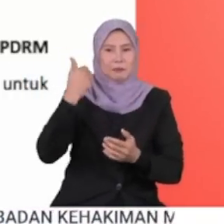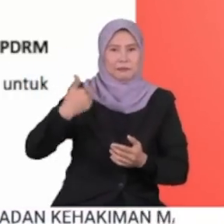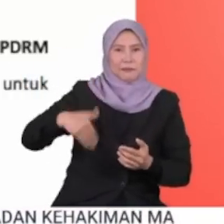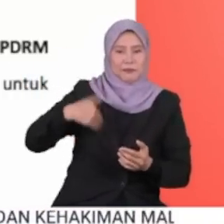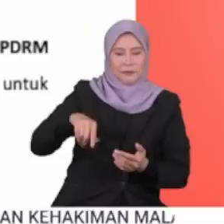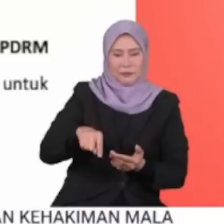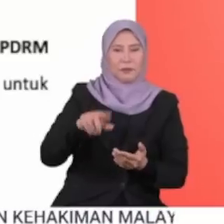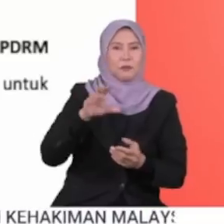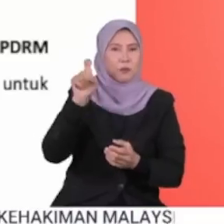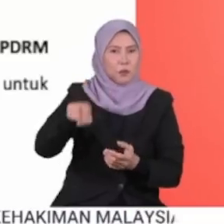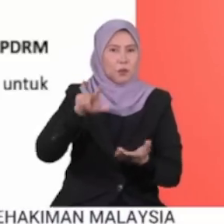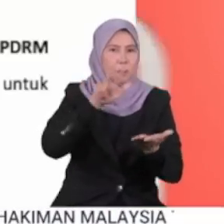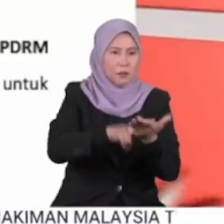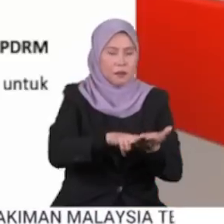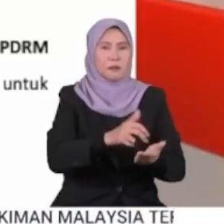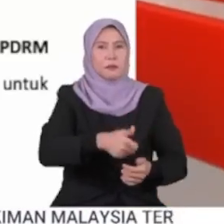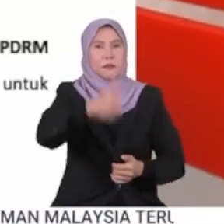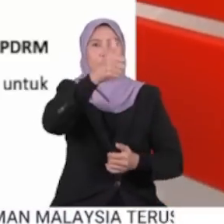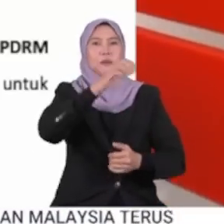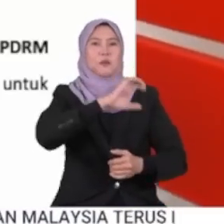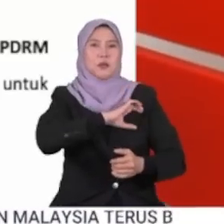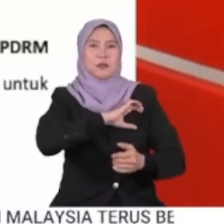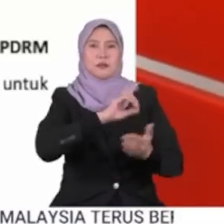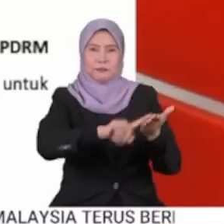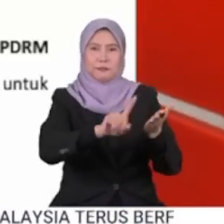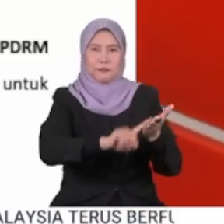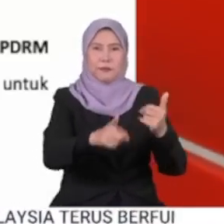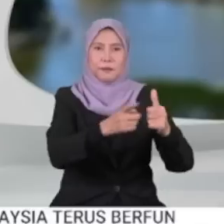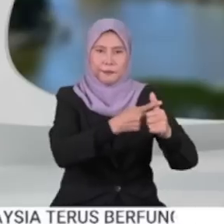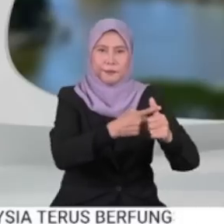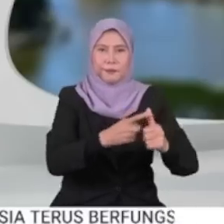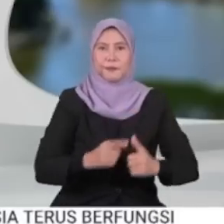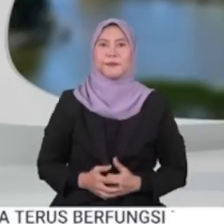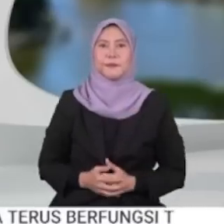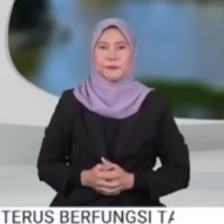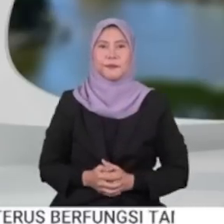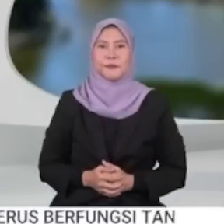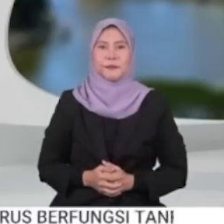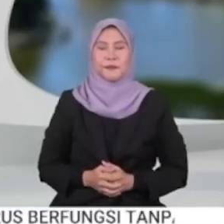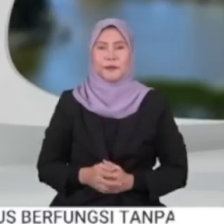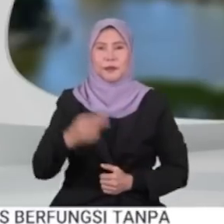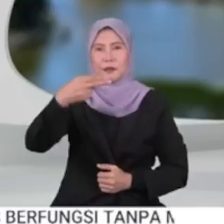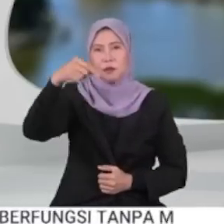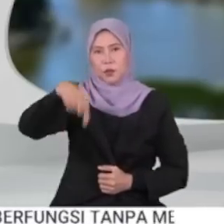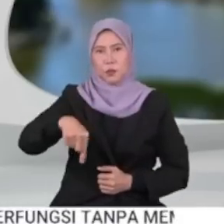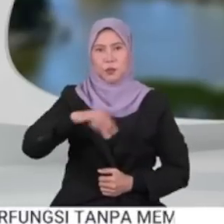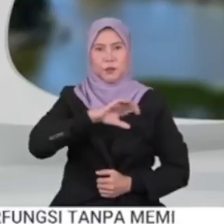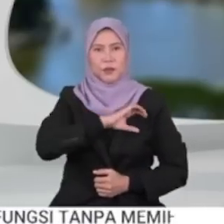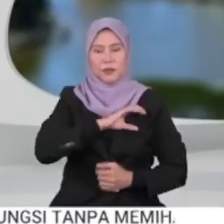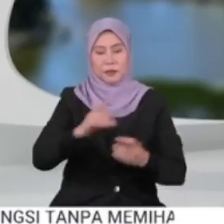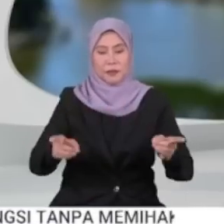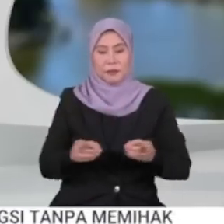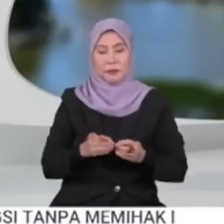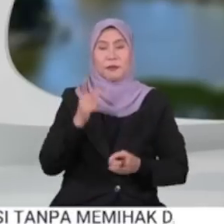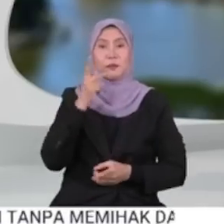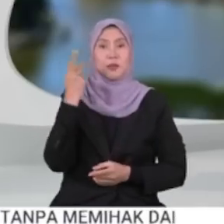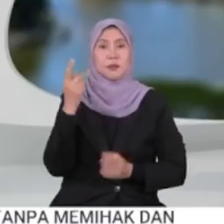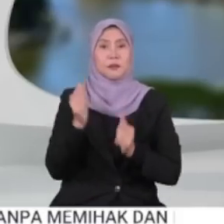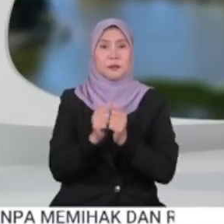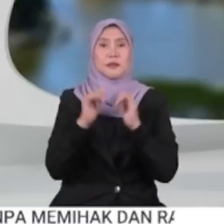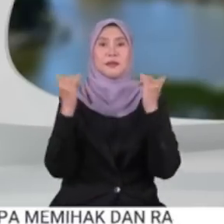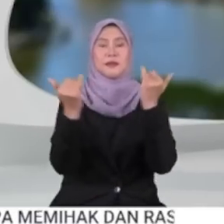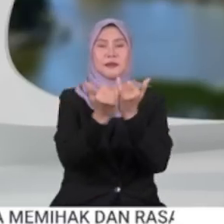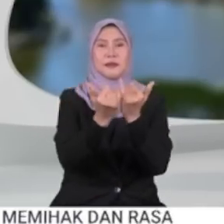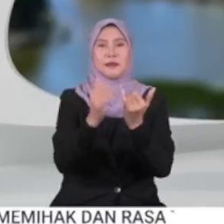membuat pengesahan dengan pihak berwajib terlebih dahulu. Ibu Pejabat Polis Daerah Kuching bersama